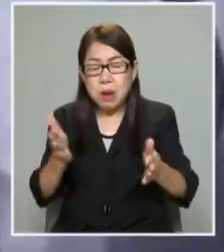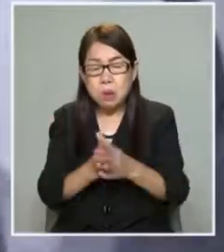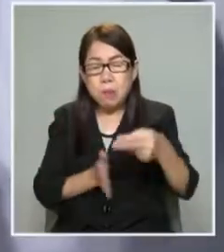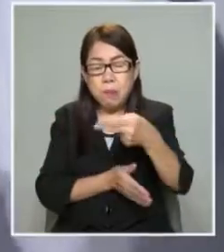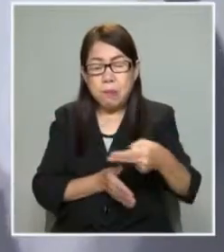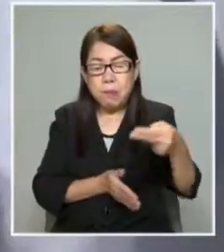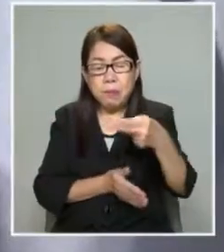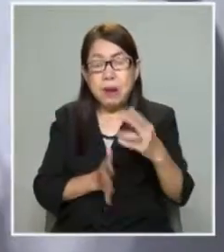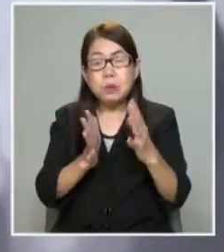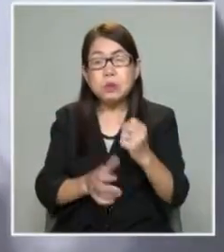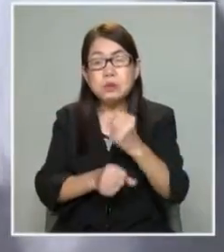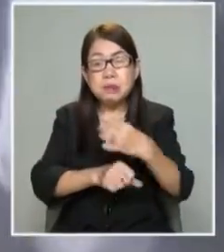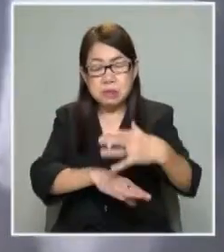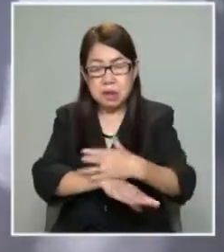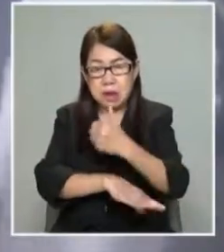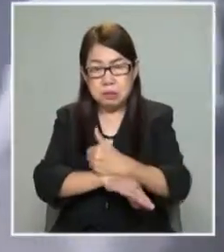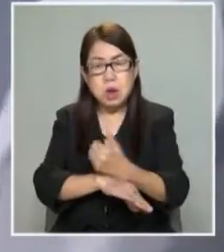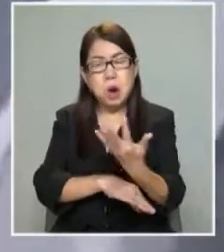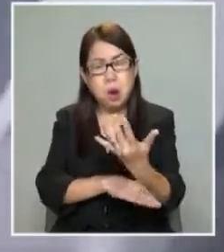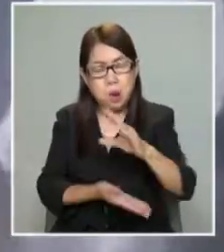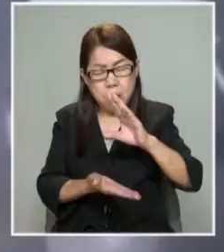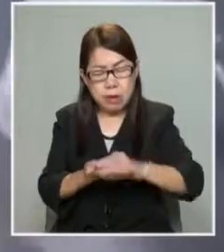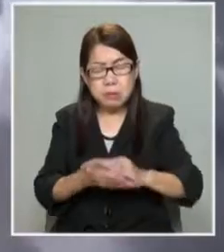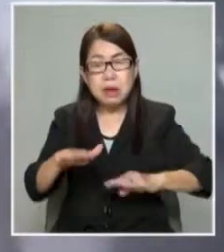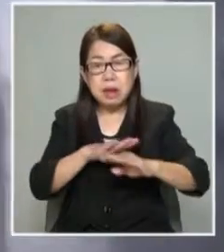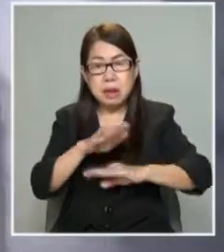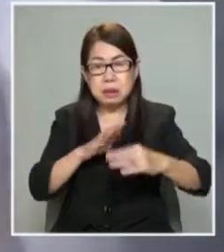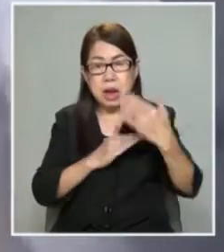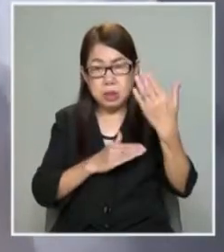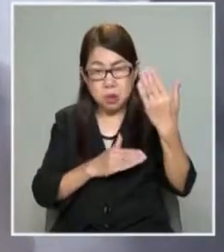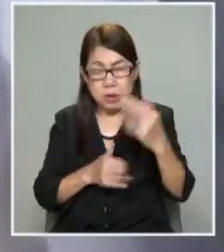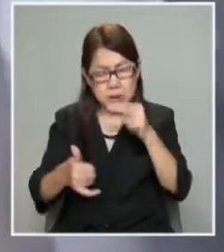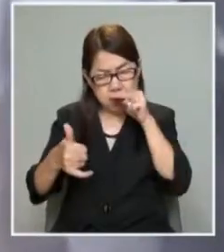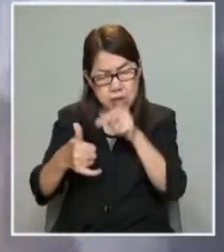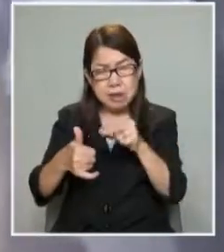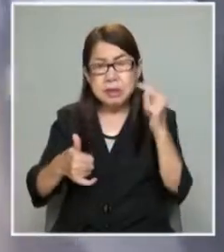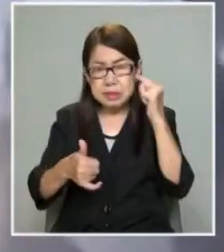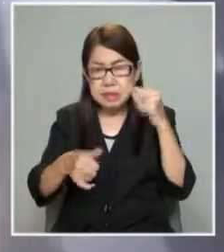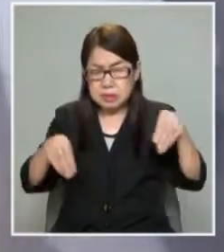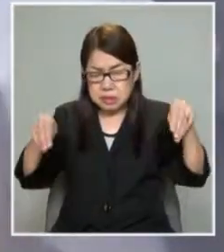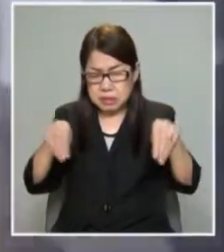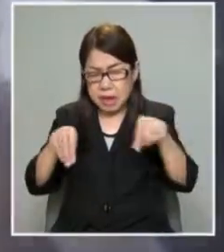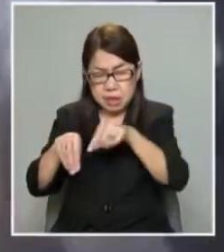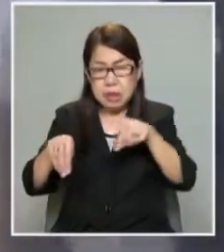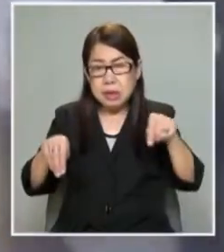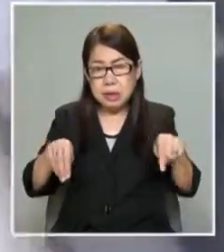องยังอยู่ระหว่างการรวบรวมพยานหลักฐานเนื่องจากพฤติการพบว่าอยู่ห่างจากที่เกิดเหตุ